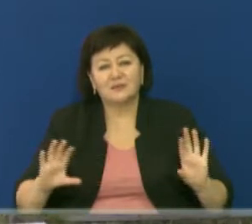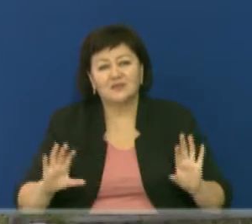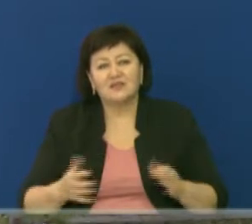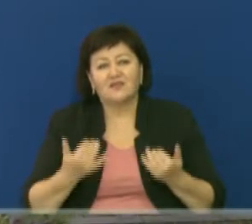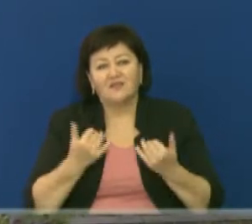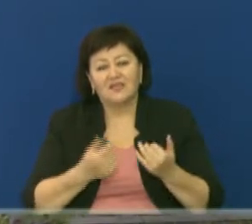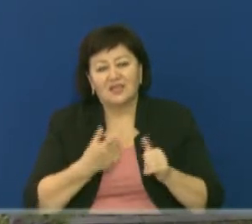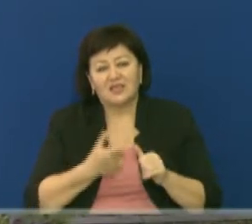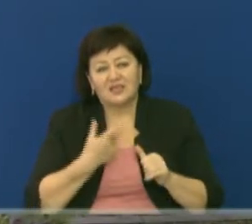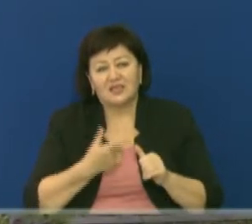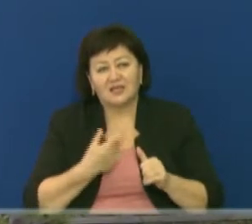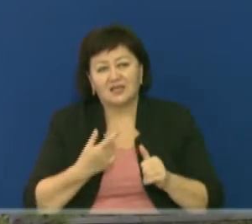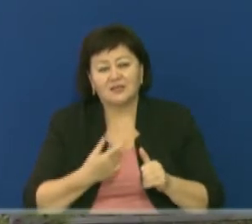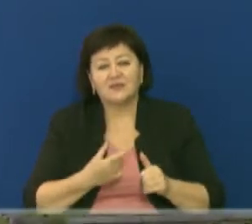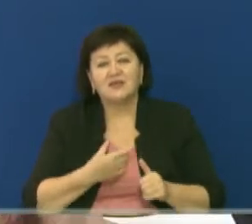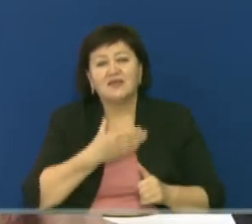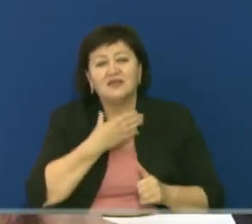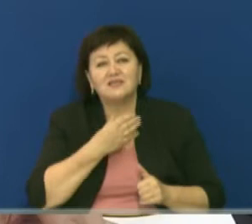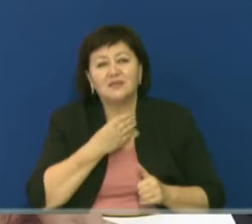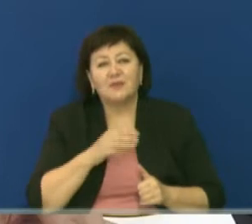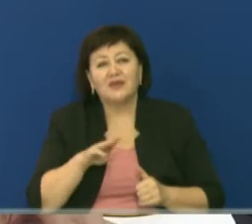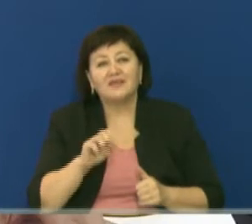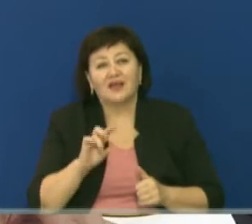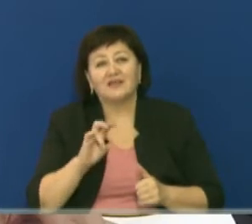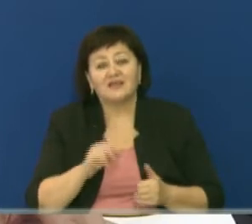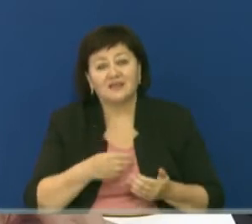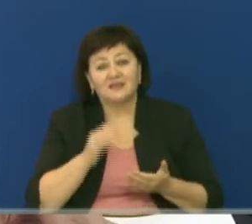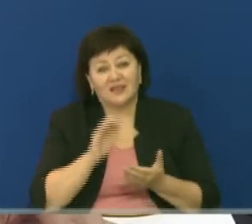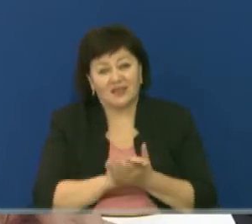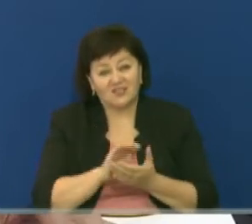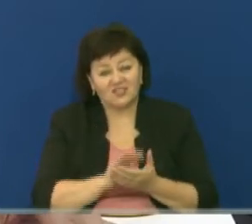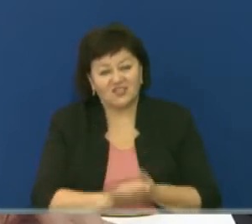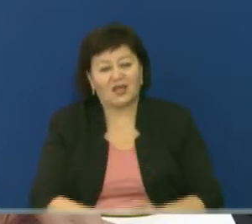номинации победителем признана газета «Семей Таны».